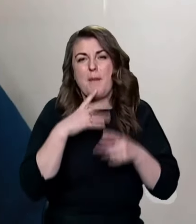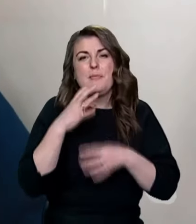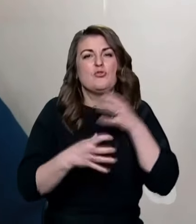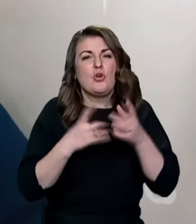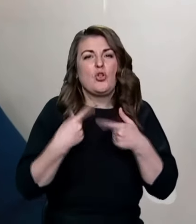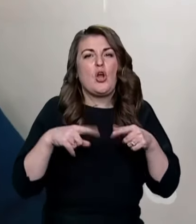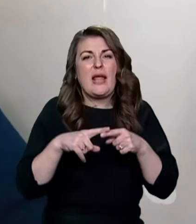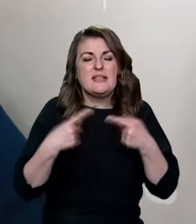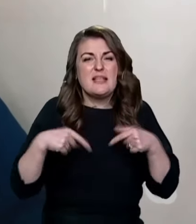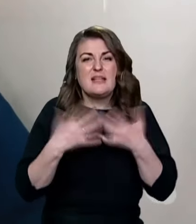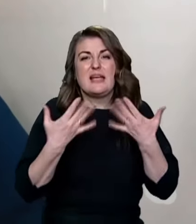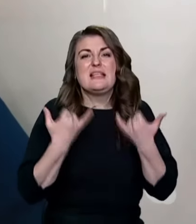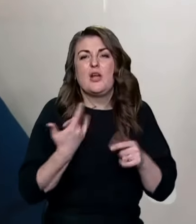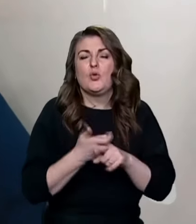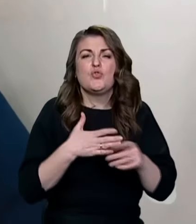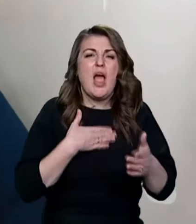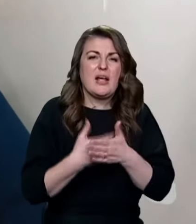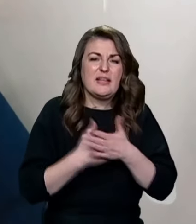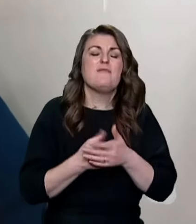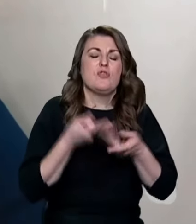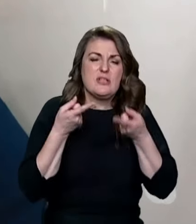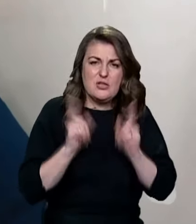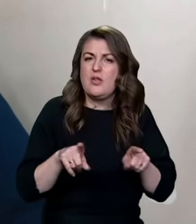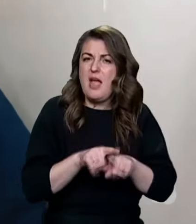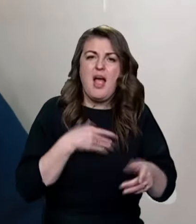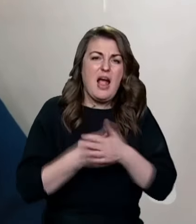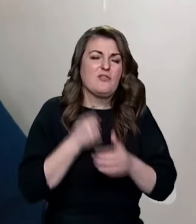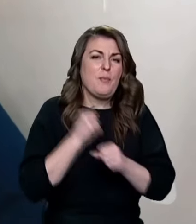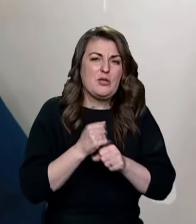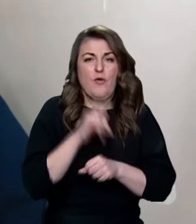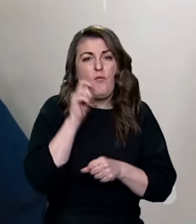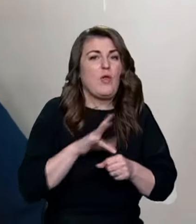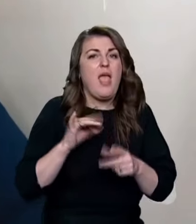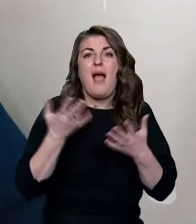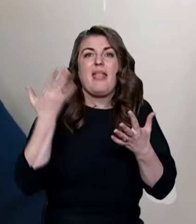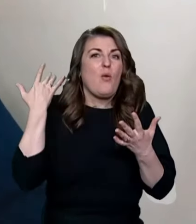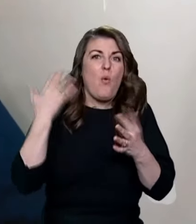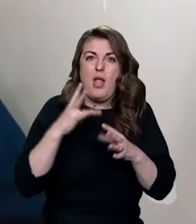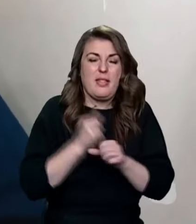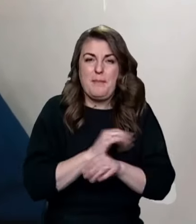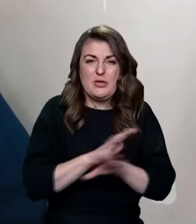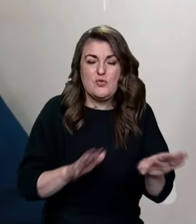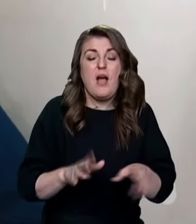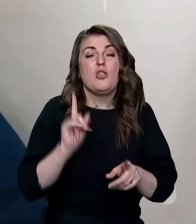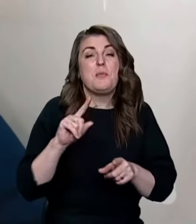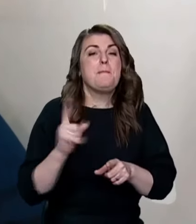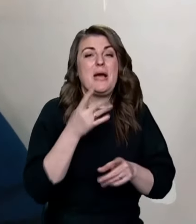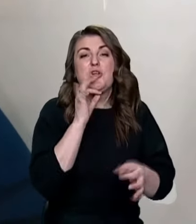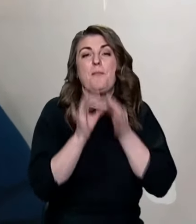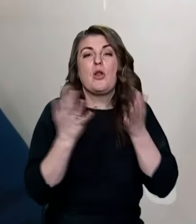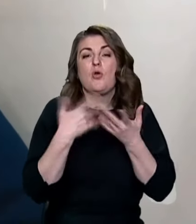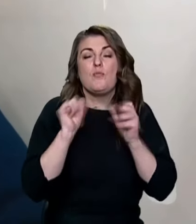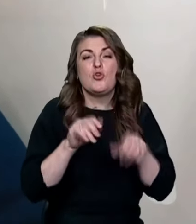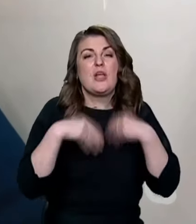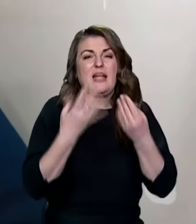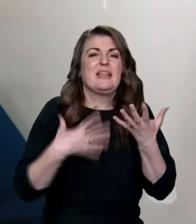міжнародні організації, які зараз дуже активно, дійсно так активно працюють в Україні, як ніколи не працювали. Тому перша порада, яку